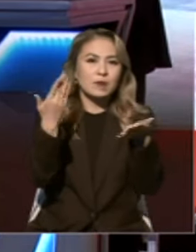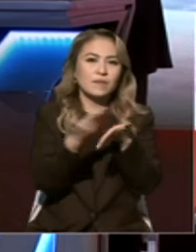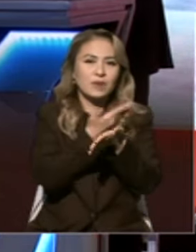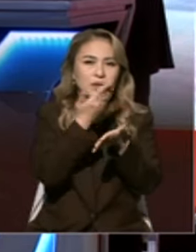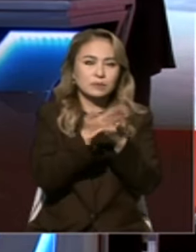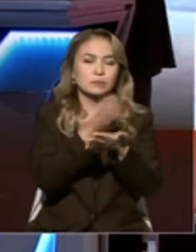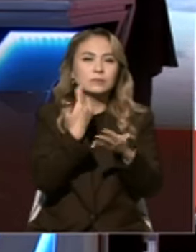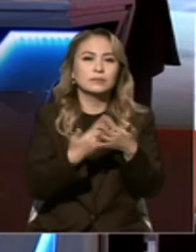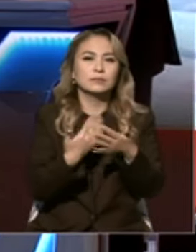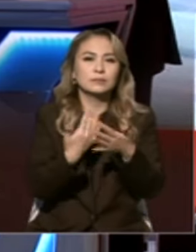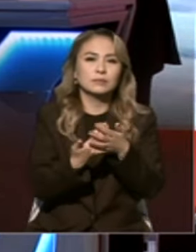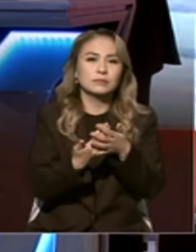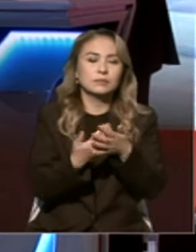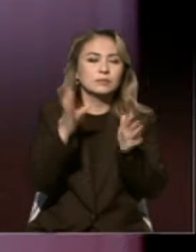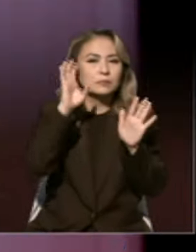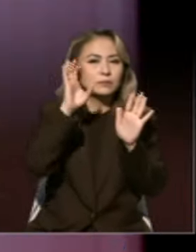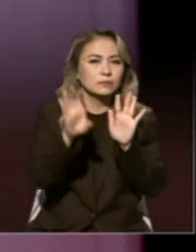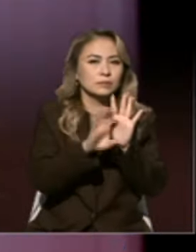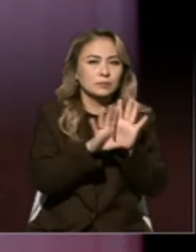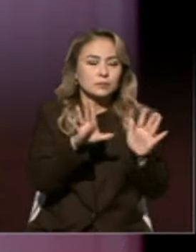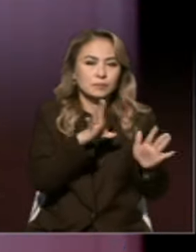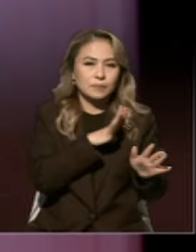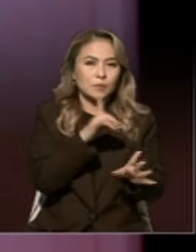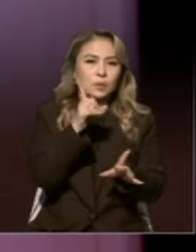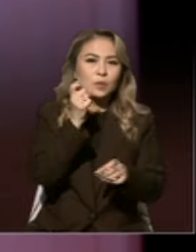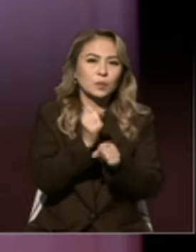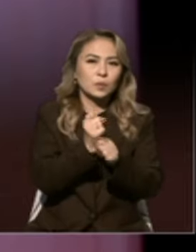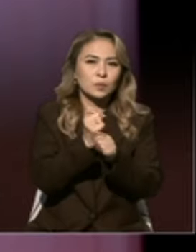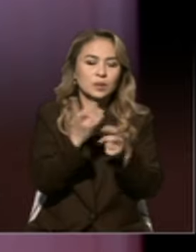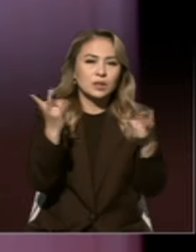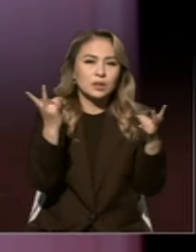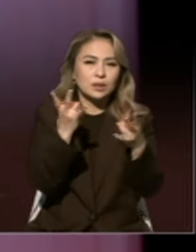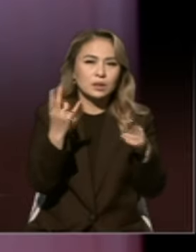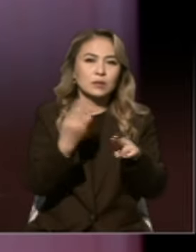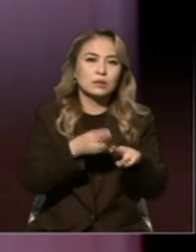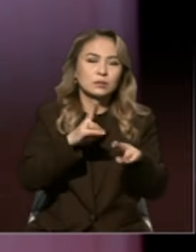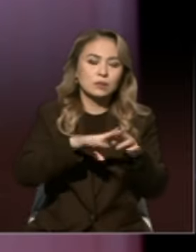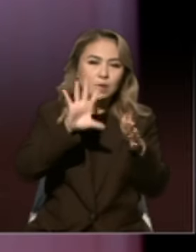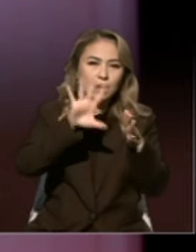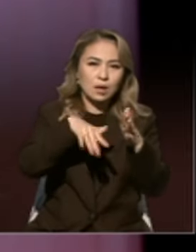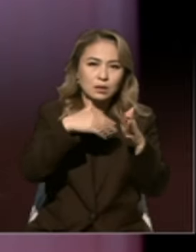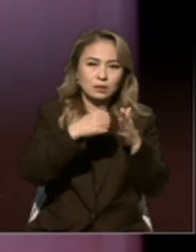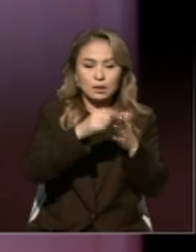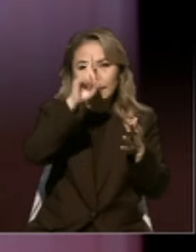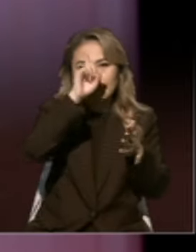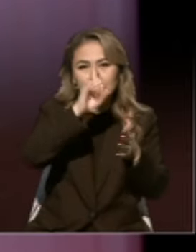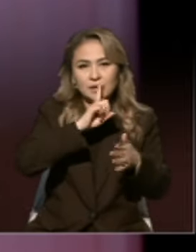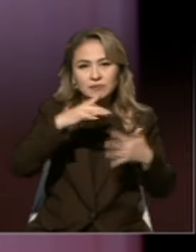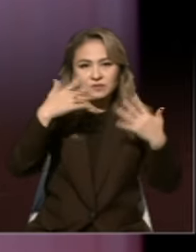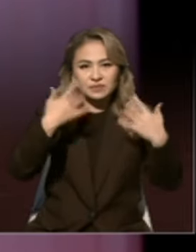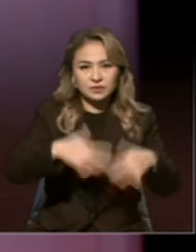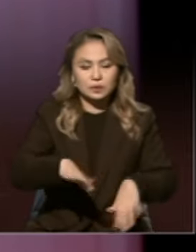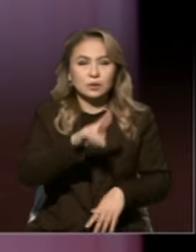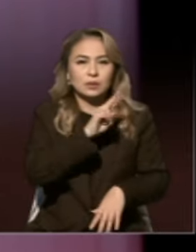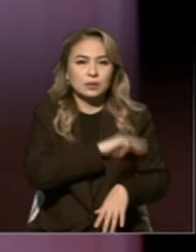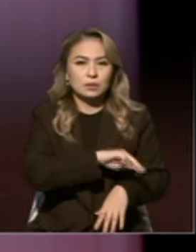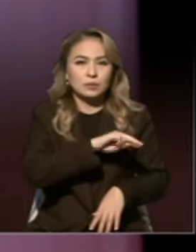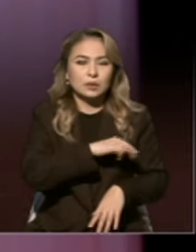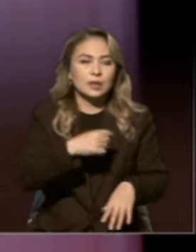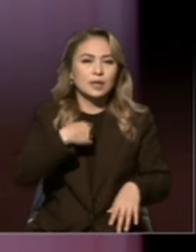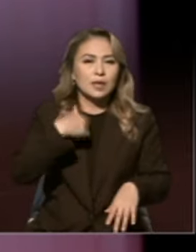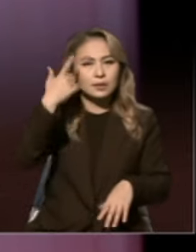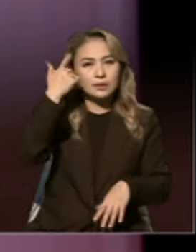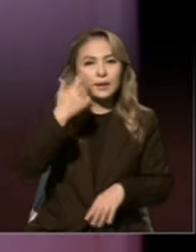нәтижесінен біз осында тыңдадық, не істеуіміз керек деп. Және де әлі күнге дейін бір ай болды, бір ай көлемінде мен